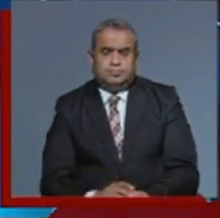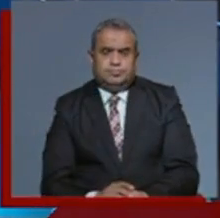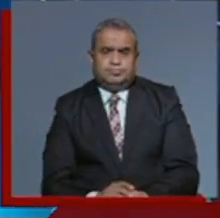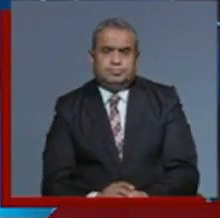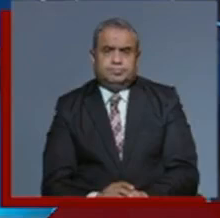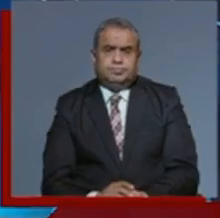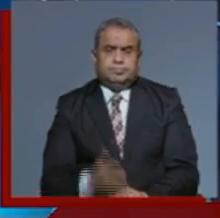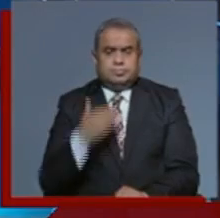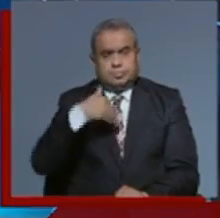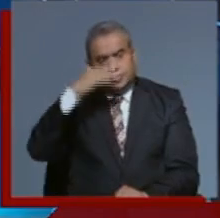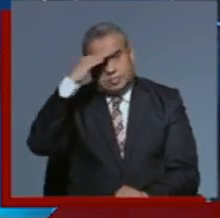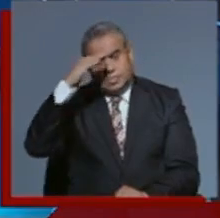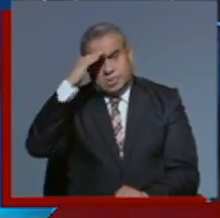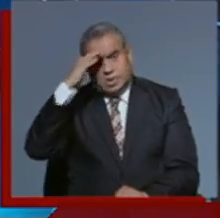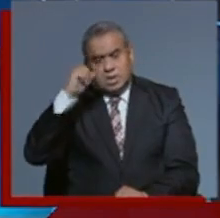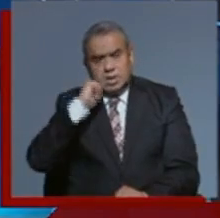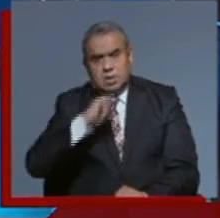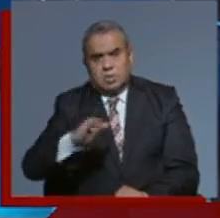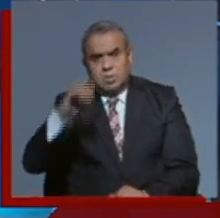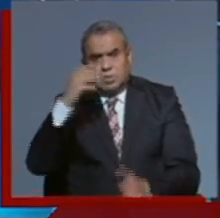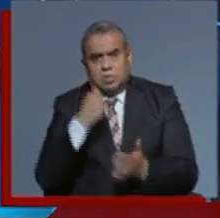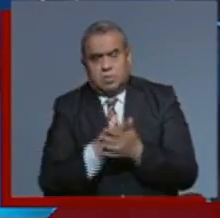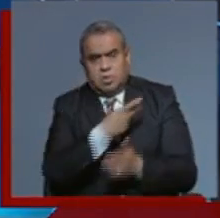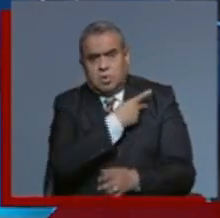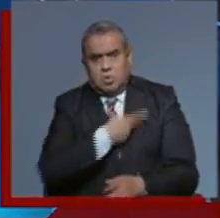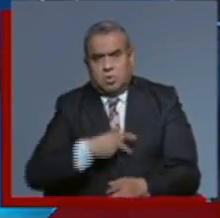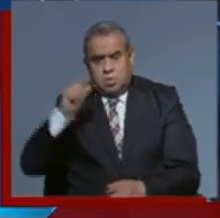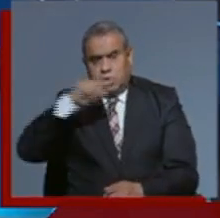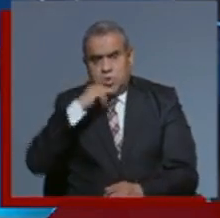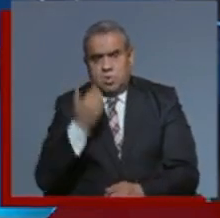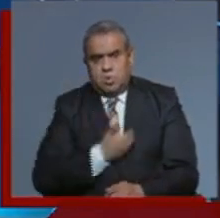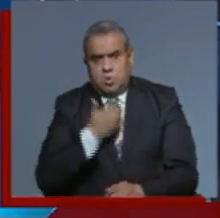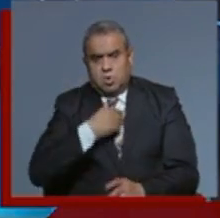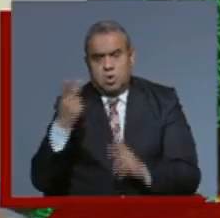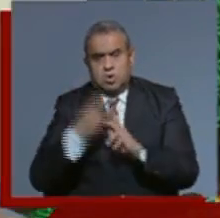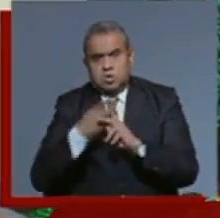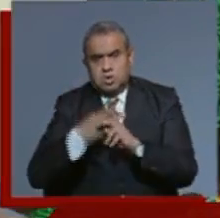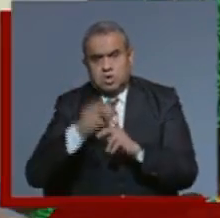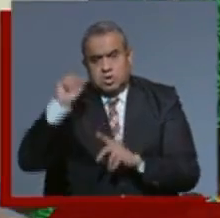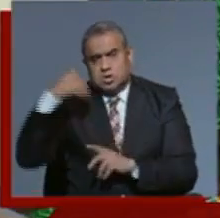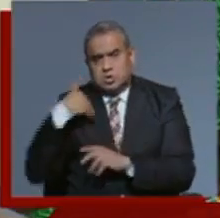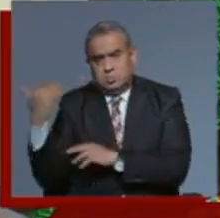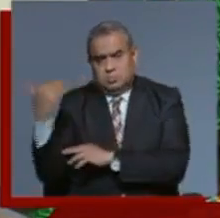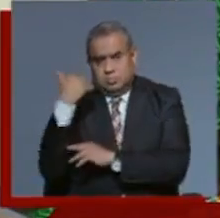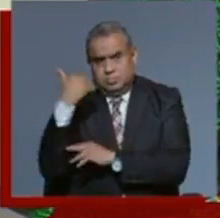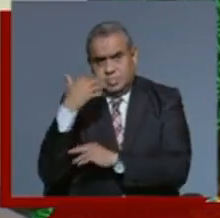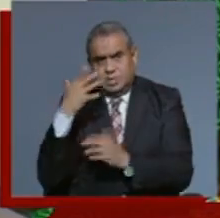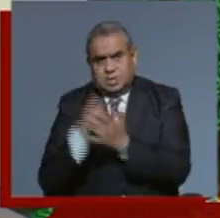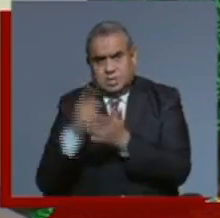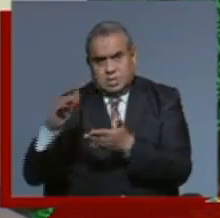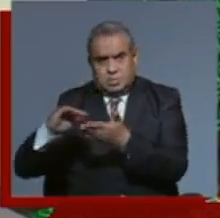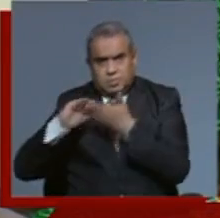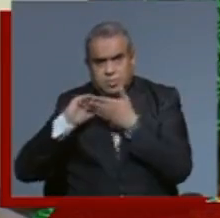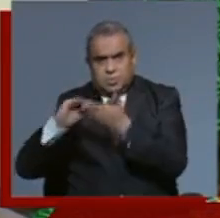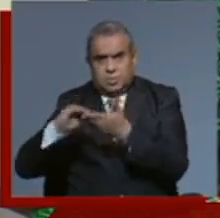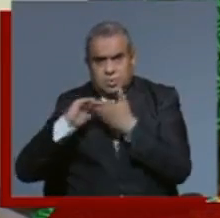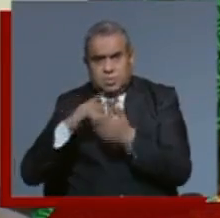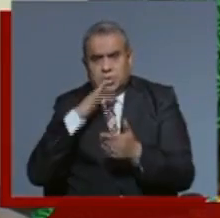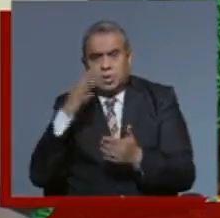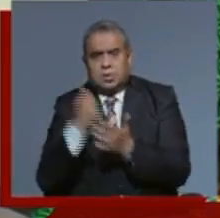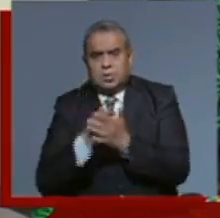لامتناننا وشكرنا للحكومة الروسية والشعب الروسي على ما تقدم من